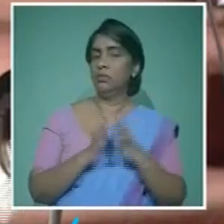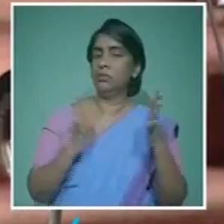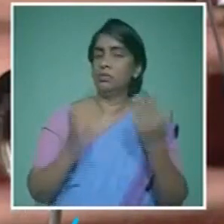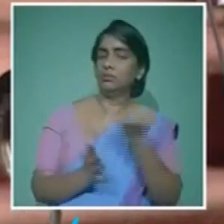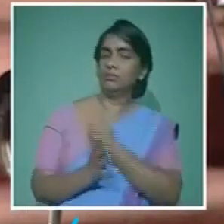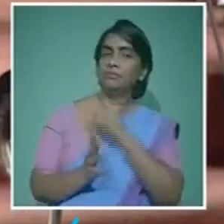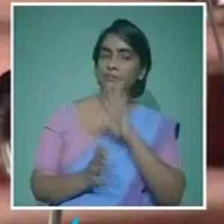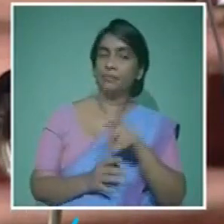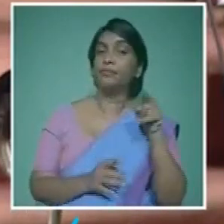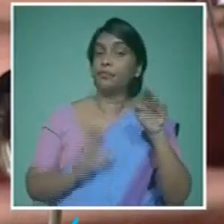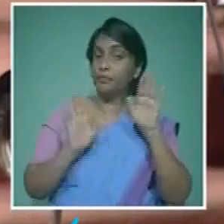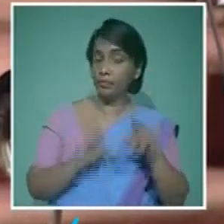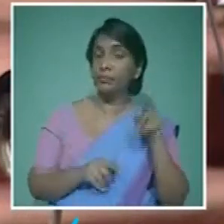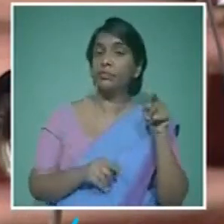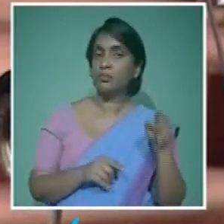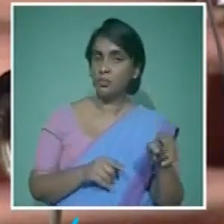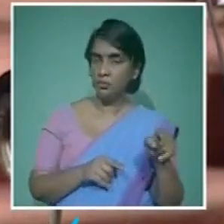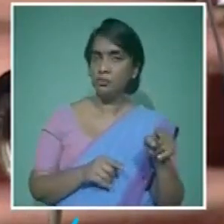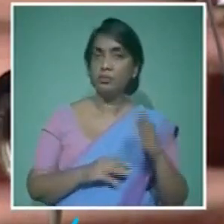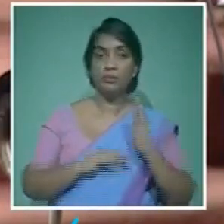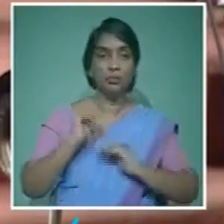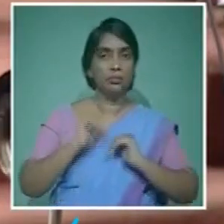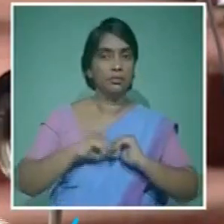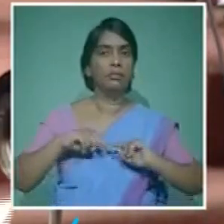அதை செய்வதை